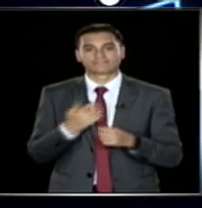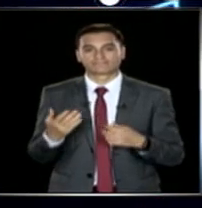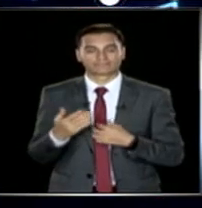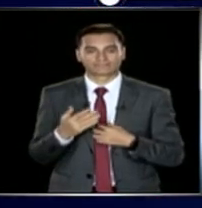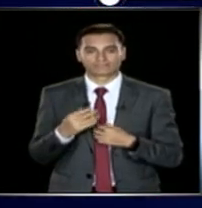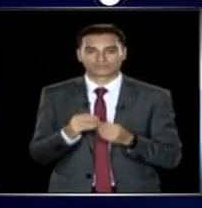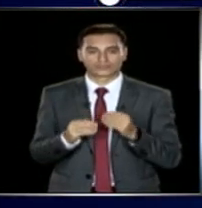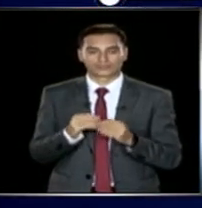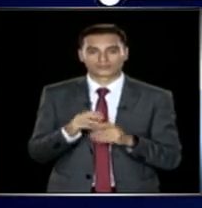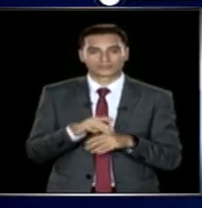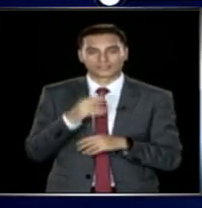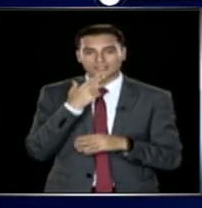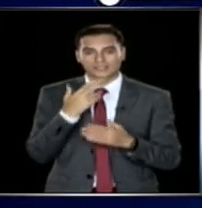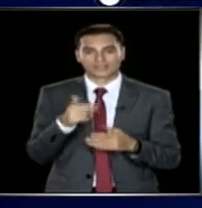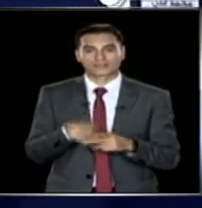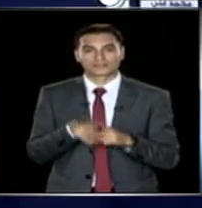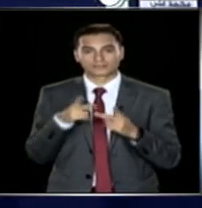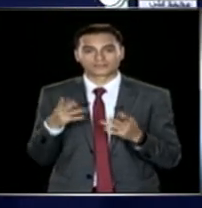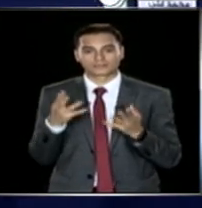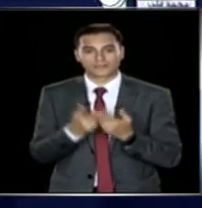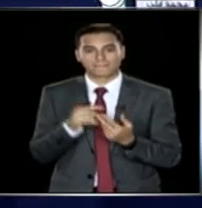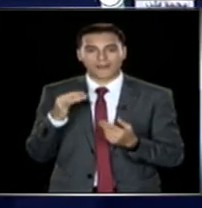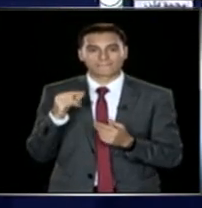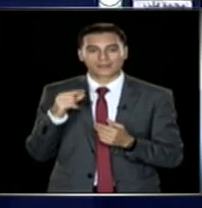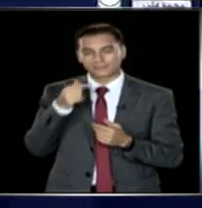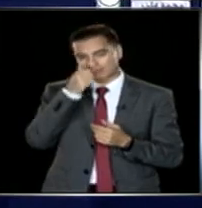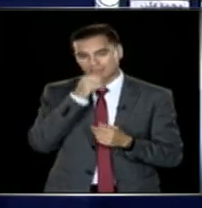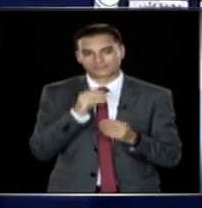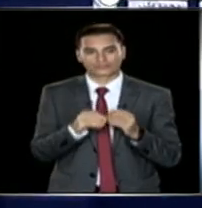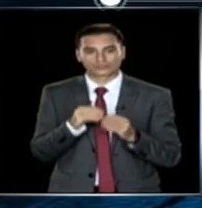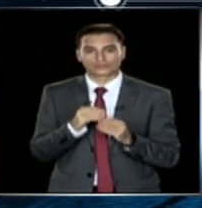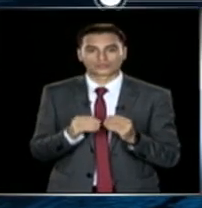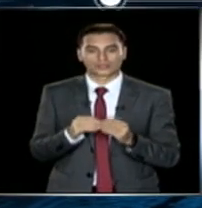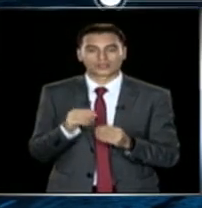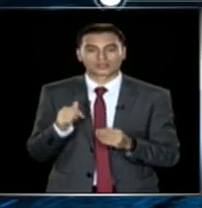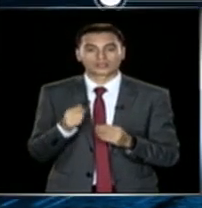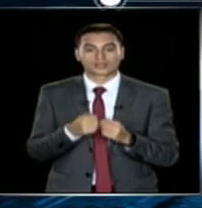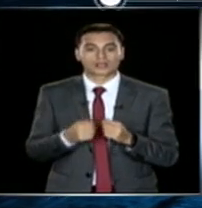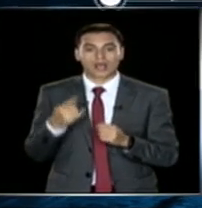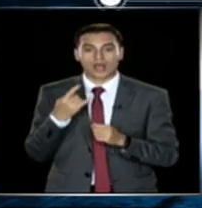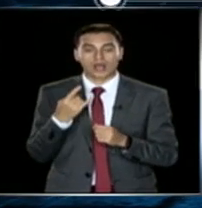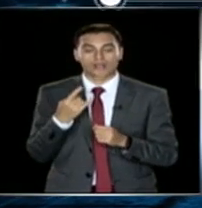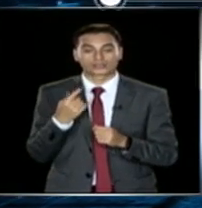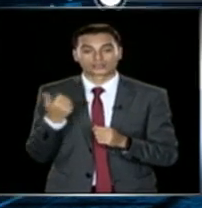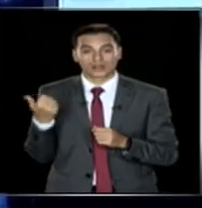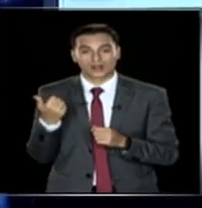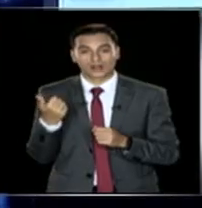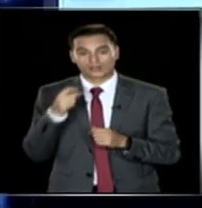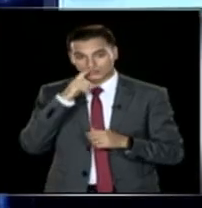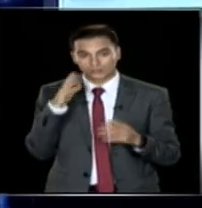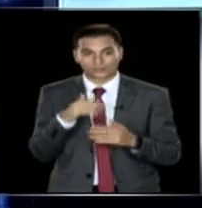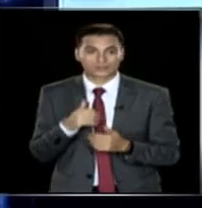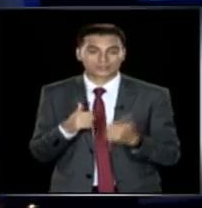هارد لك، النتيجة اتغيرت. معلش يا محمد، مفيش مشكلة. النتيجة 10 صقور،